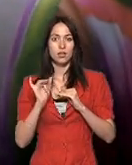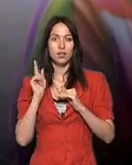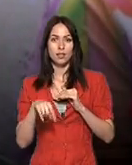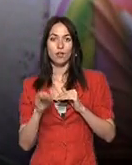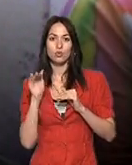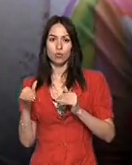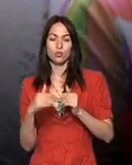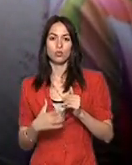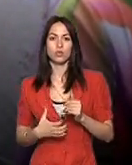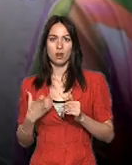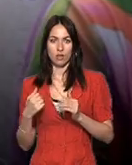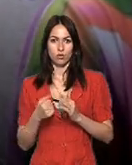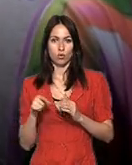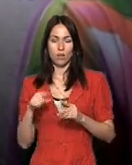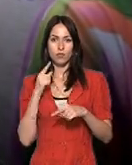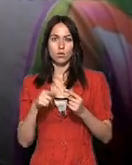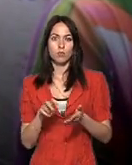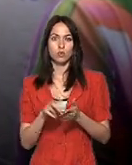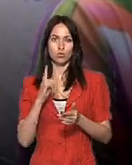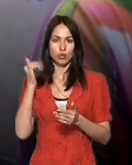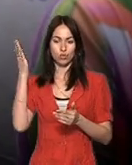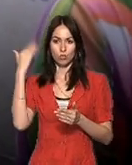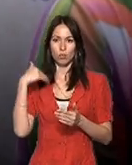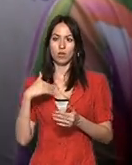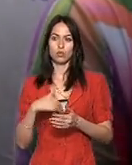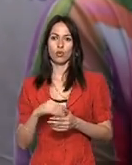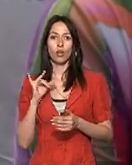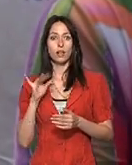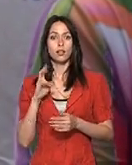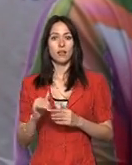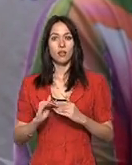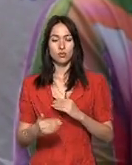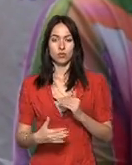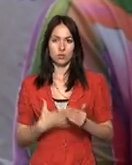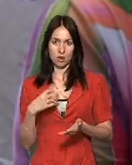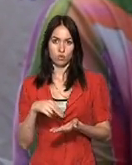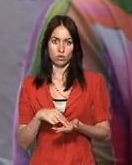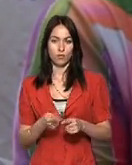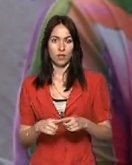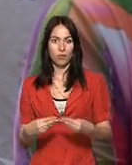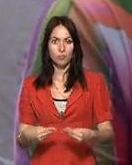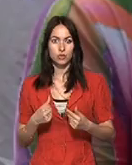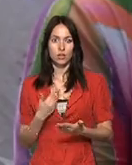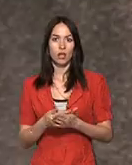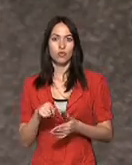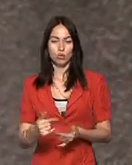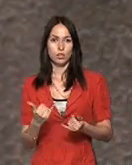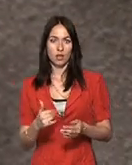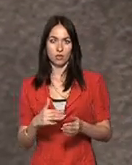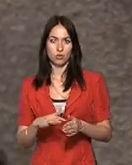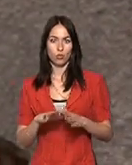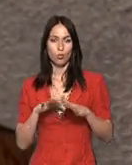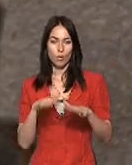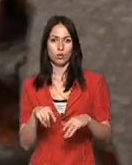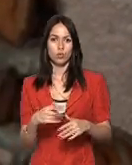доторкнутися до цих перил, лише здається, що зараз впаде, посипеться. І на сходи страшно ставати. Таке враження, наче вони зараз впадуть.